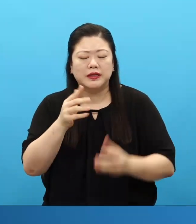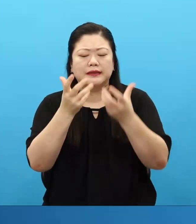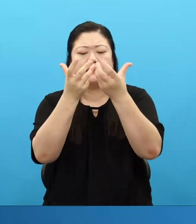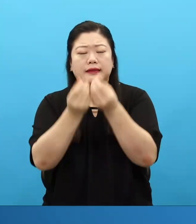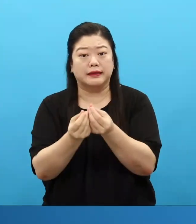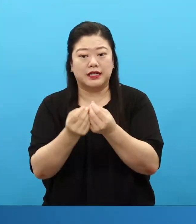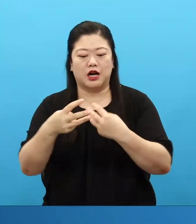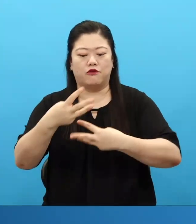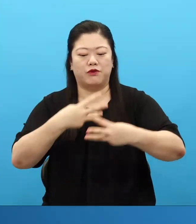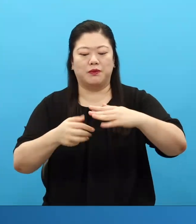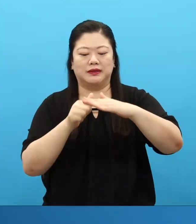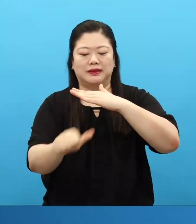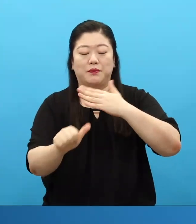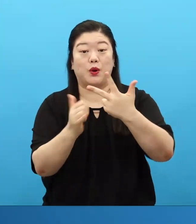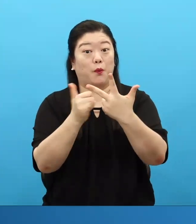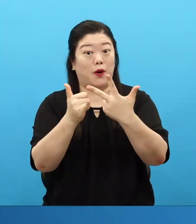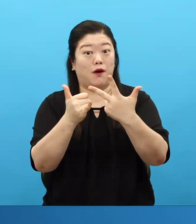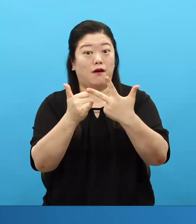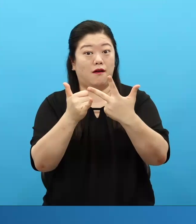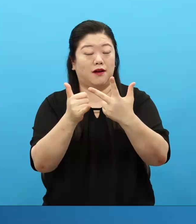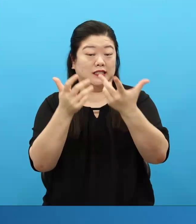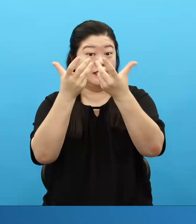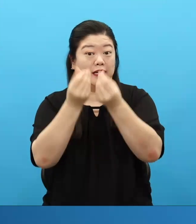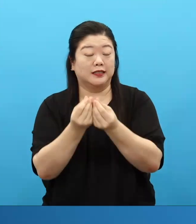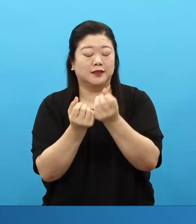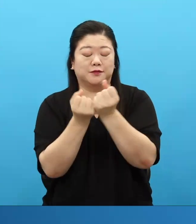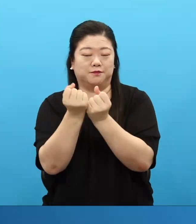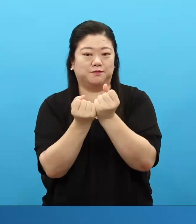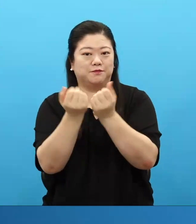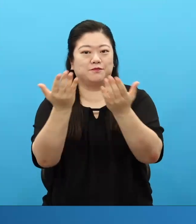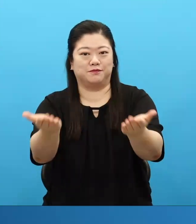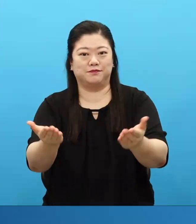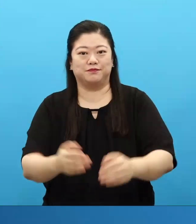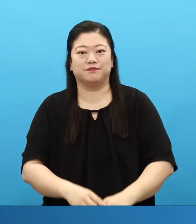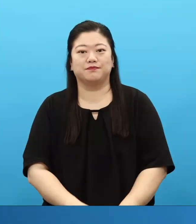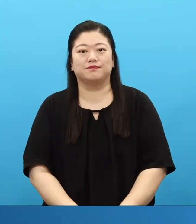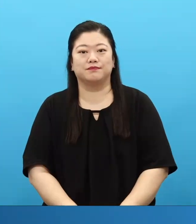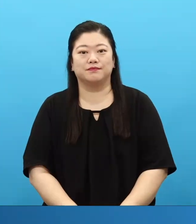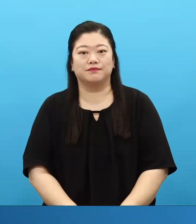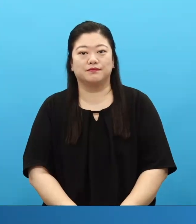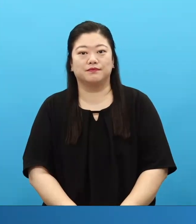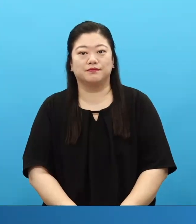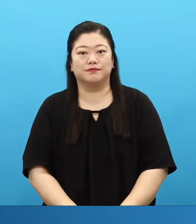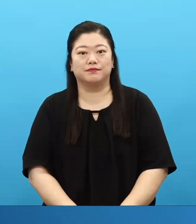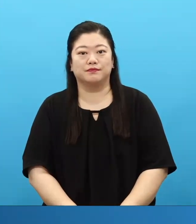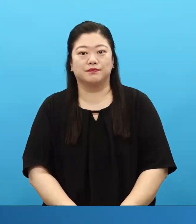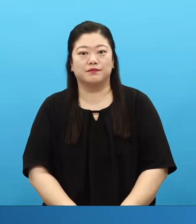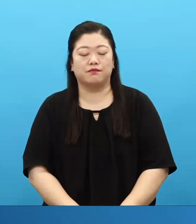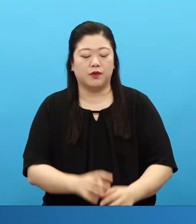business, let's take a look at the 7 remnants. 그리고 렘트 7명을 키운